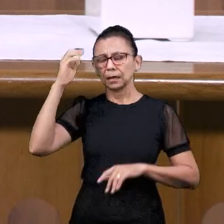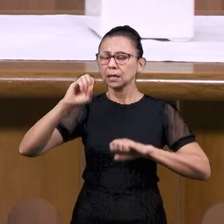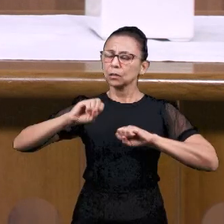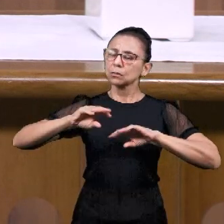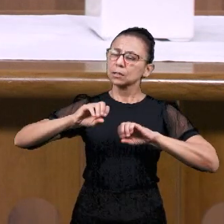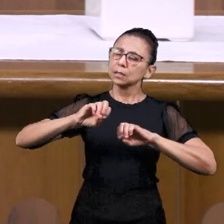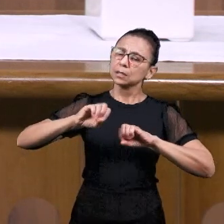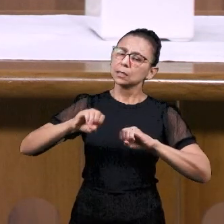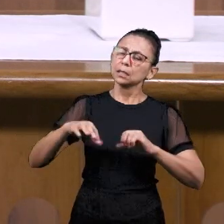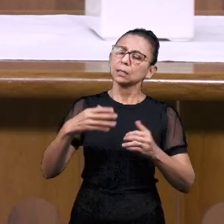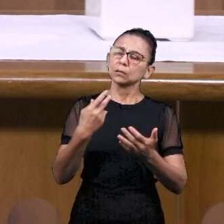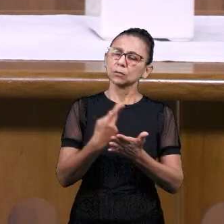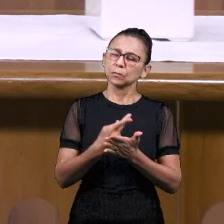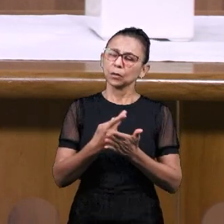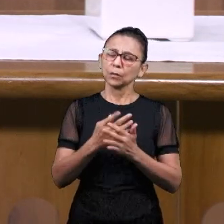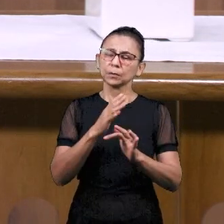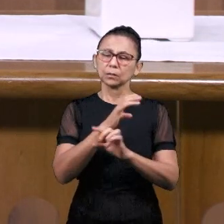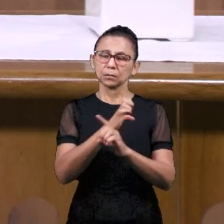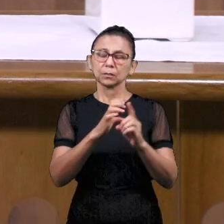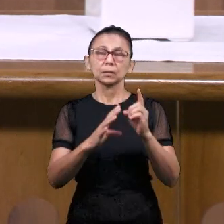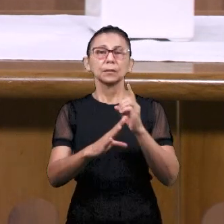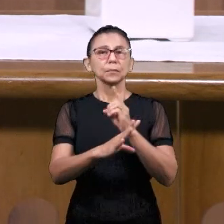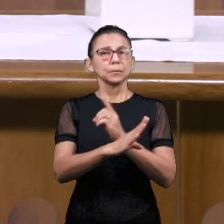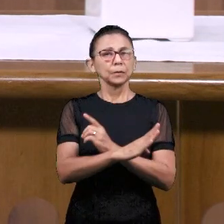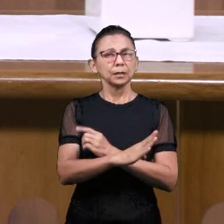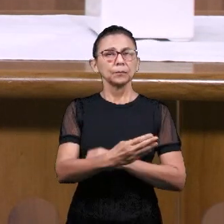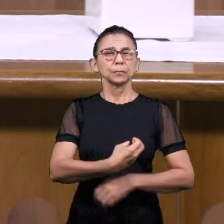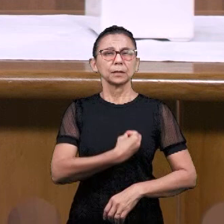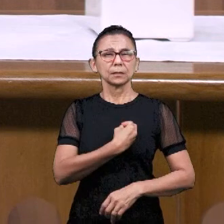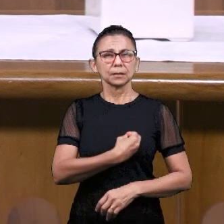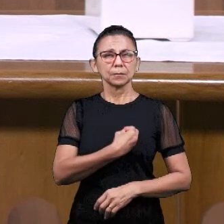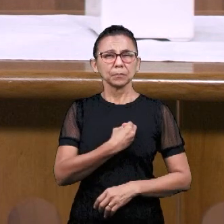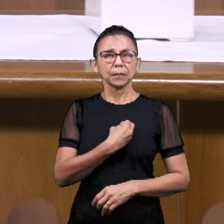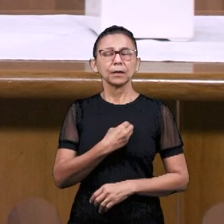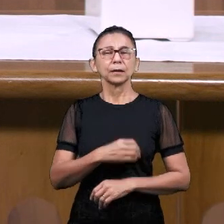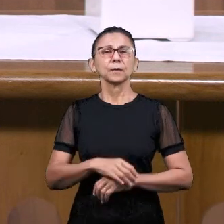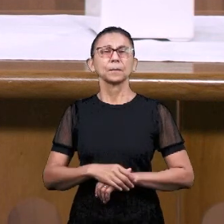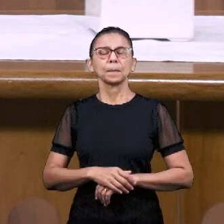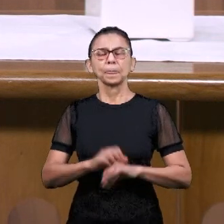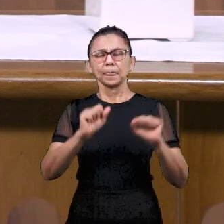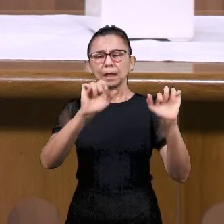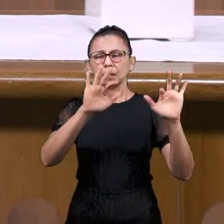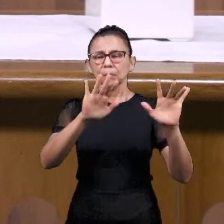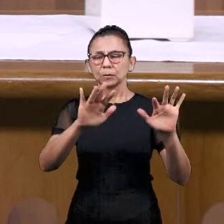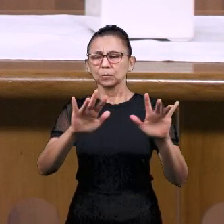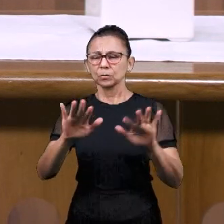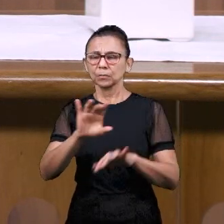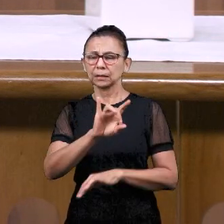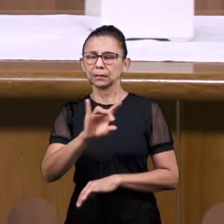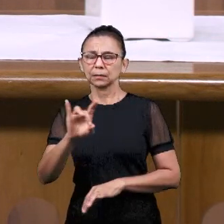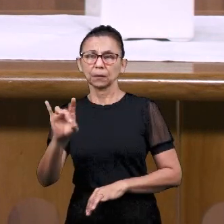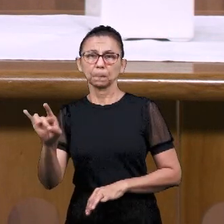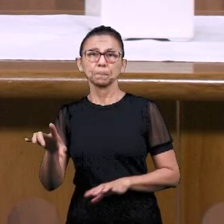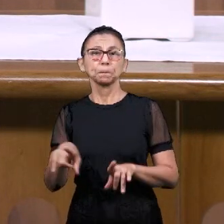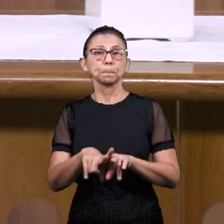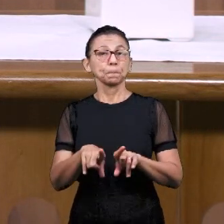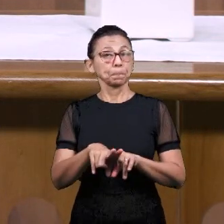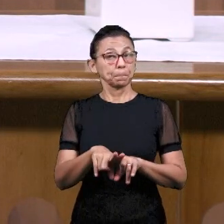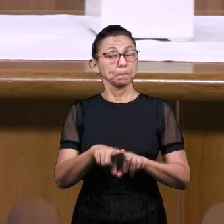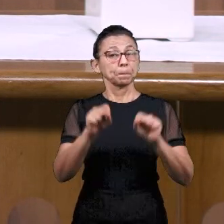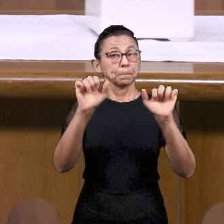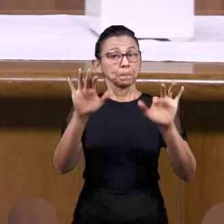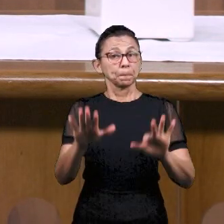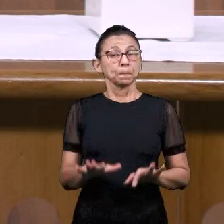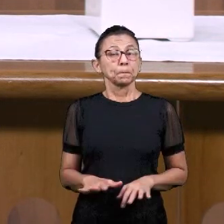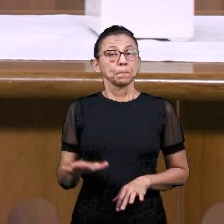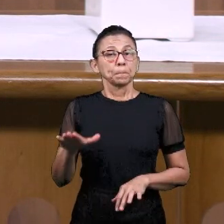biblique dominicale. Seigneur, bénis donc chaque âge de tes enfants. Bénis aussi, Seigneur, les enfants de 0 à